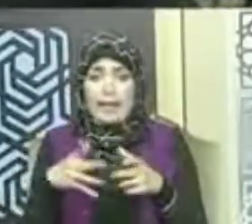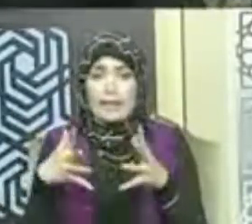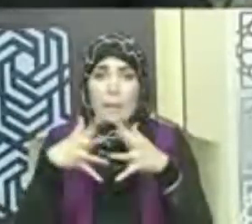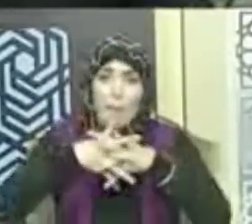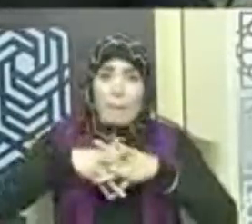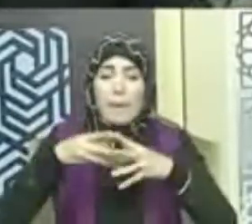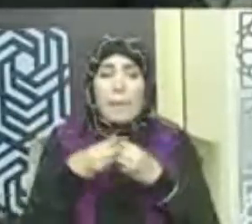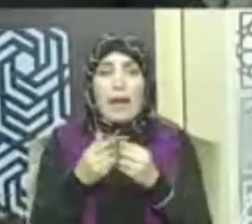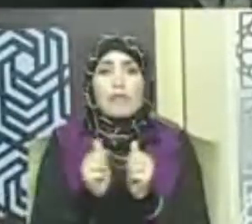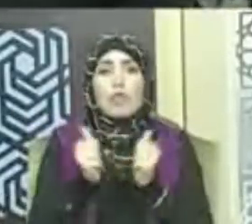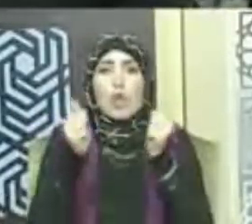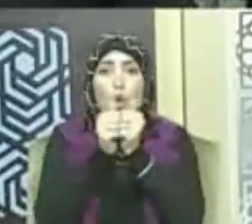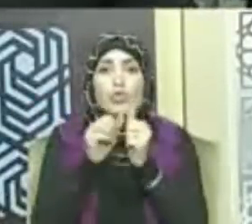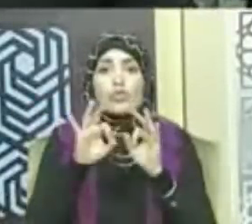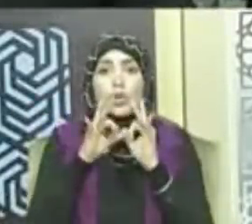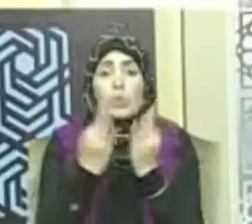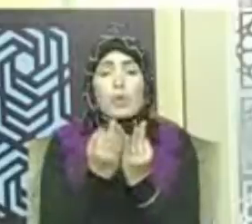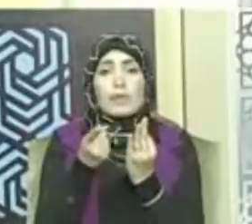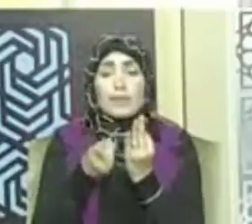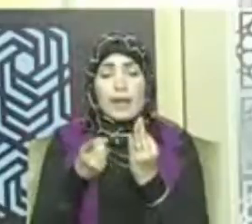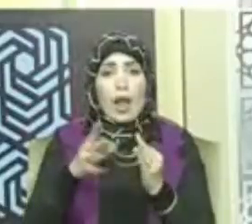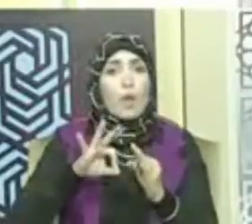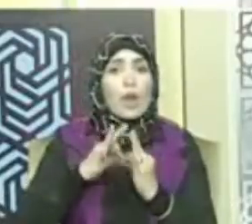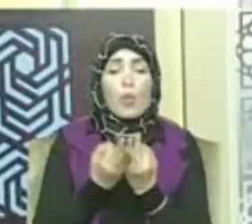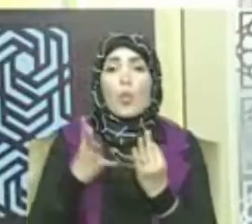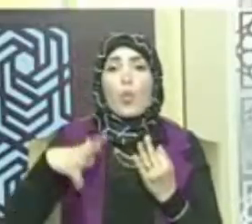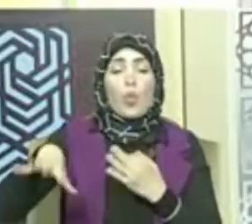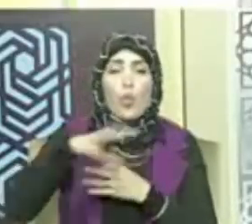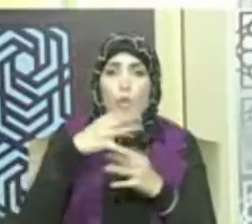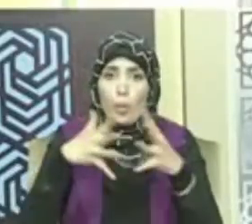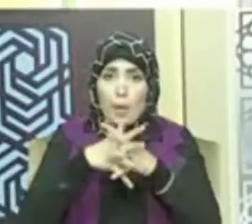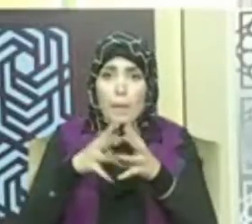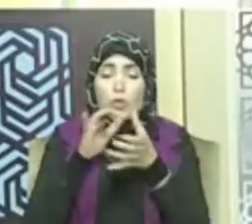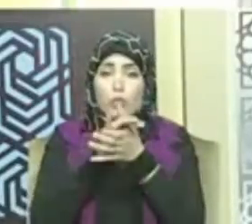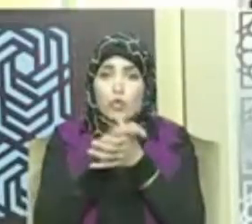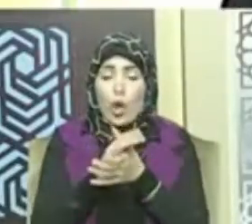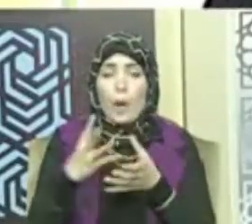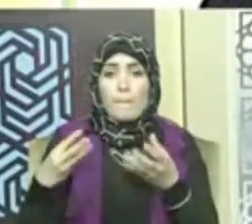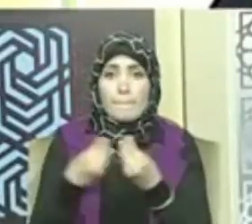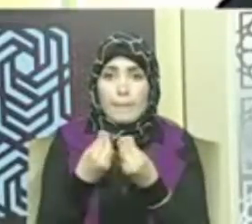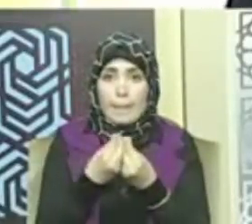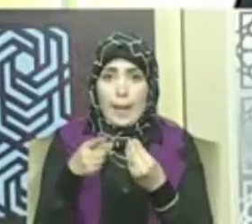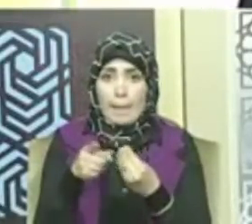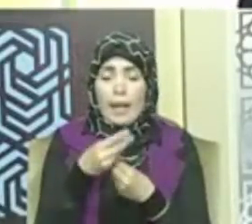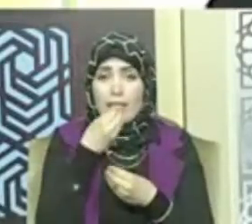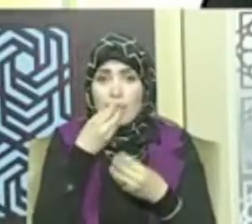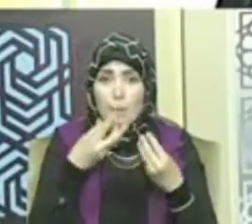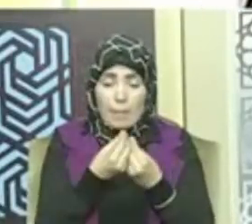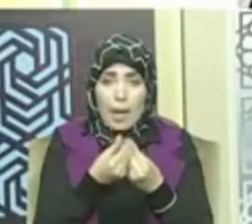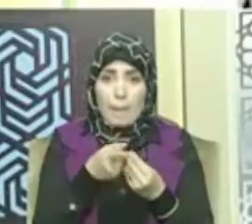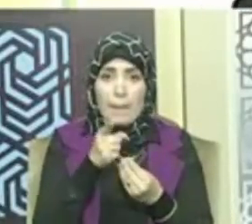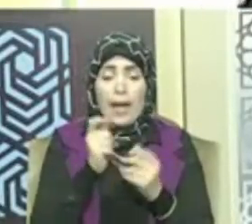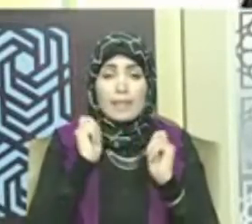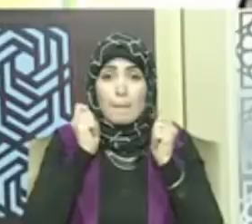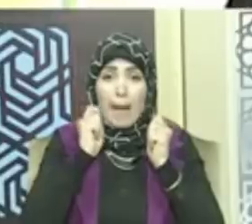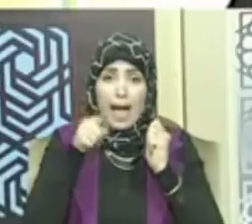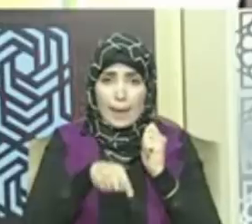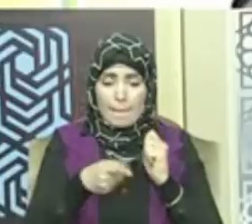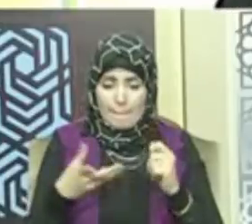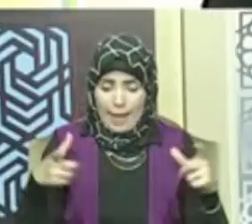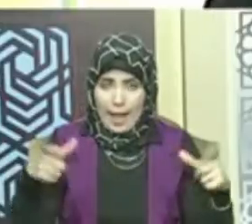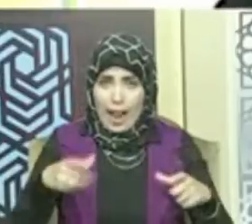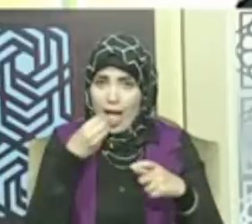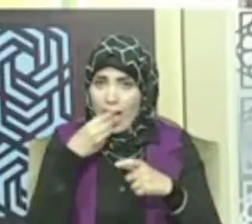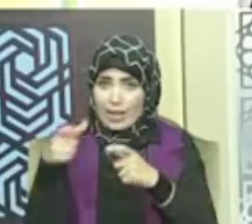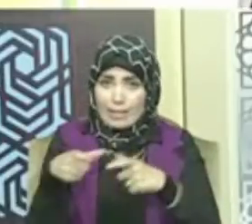واجتماع العائلة واجتماع الأهل واجتماع الأصدقاء واجتماع الزملاء على مائدة